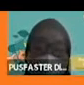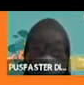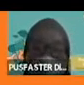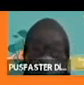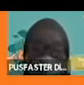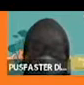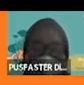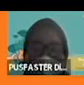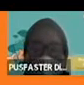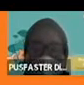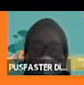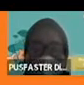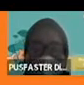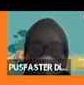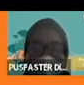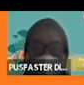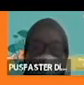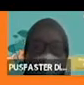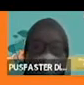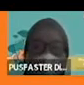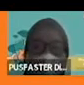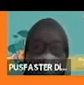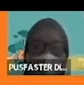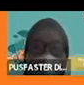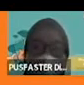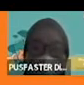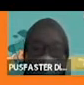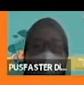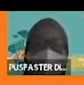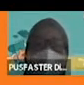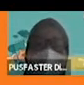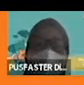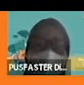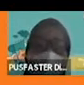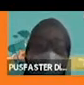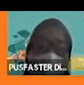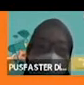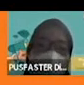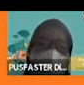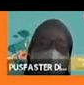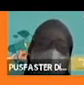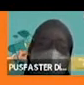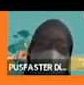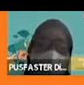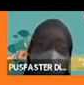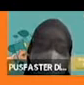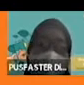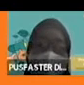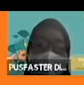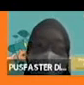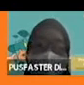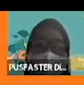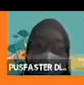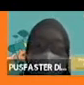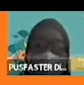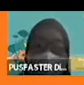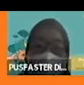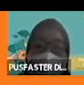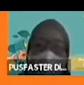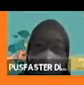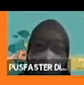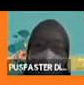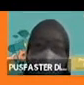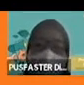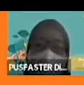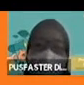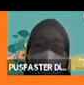disitu juga kita wajib melakukan layanan terkait tentang standar kita juga wajib melakukan standardisasi